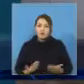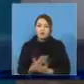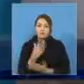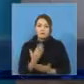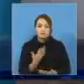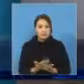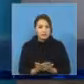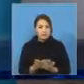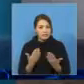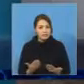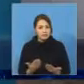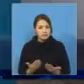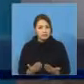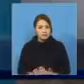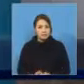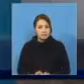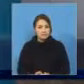мысалға, қазір енді